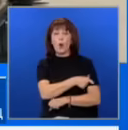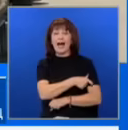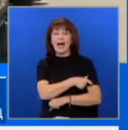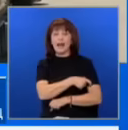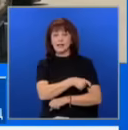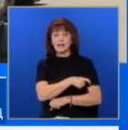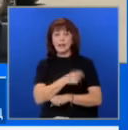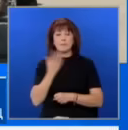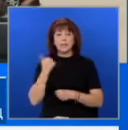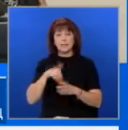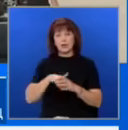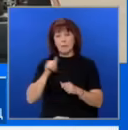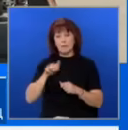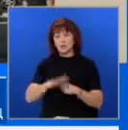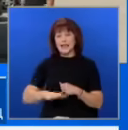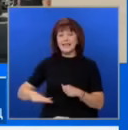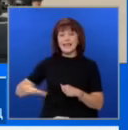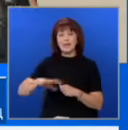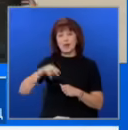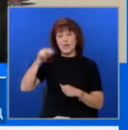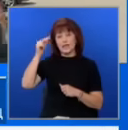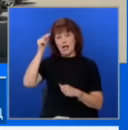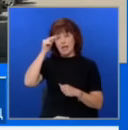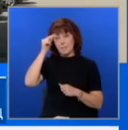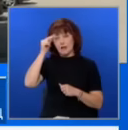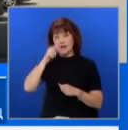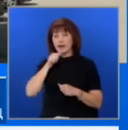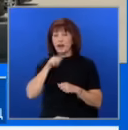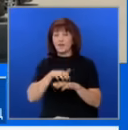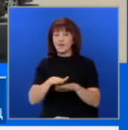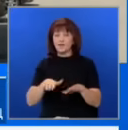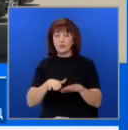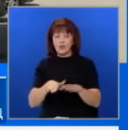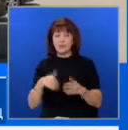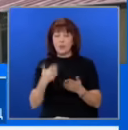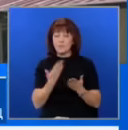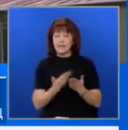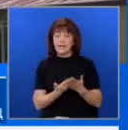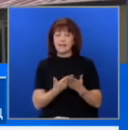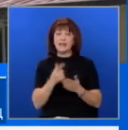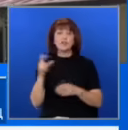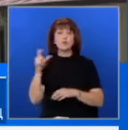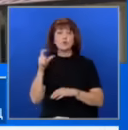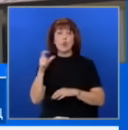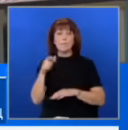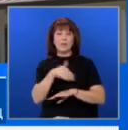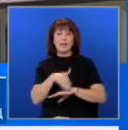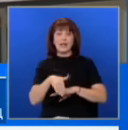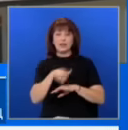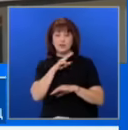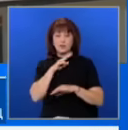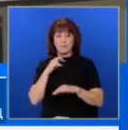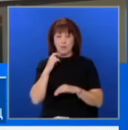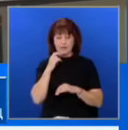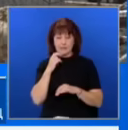да напусне териториалните ни води. Предадена е за съхранение в базата на гранична полиция в Созопол и в момента се намира